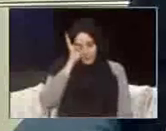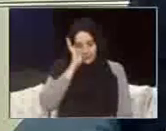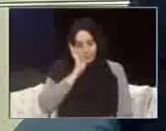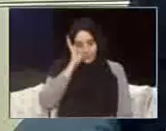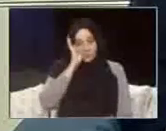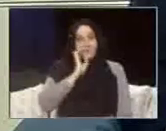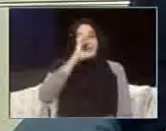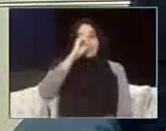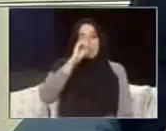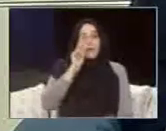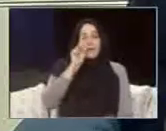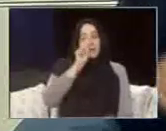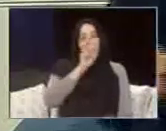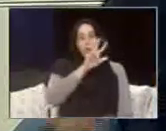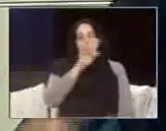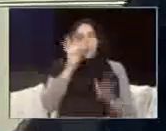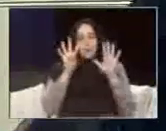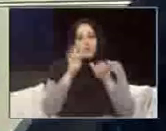إذا